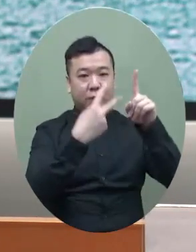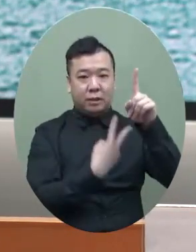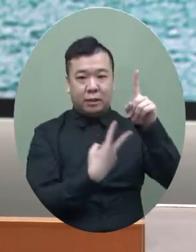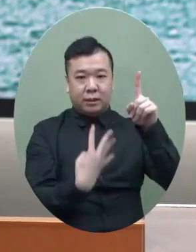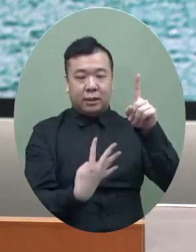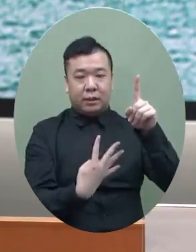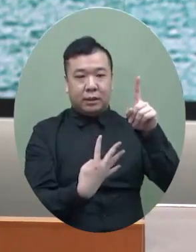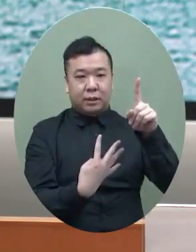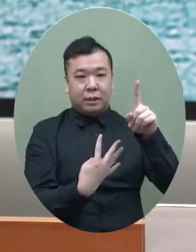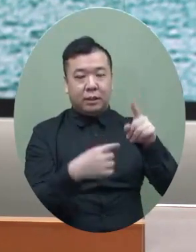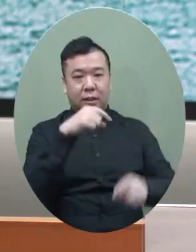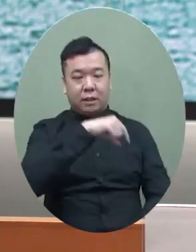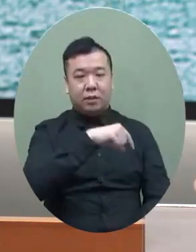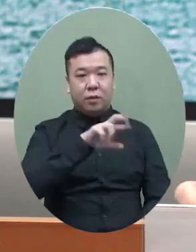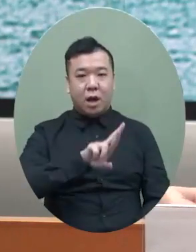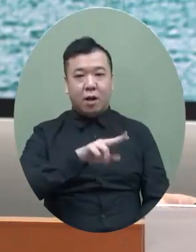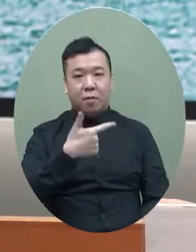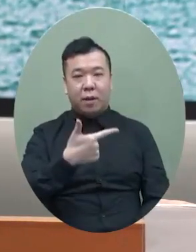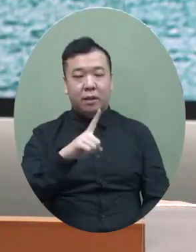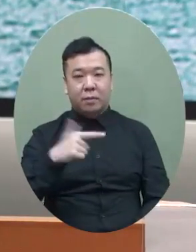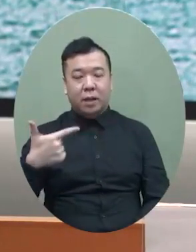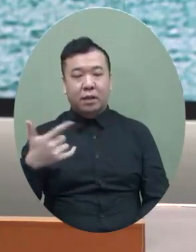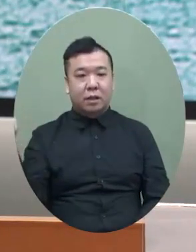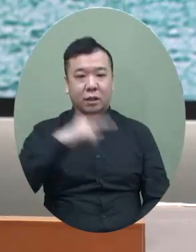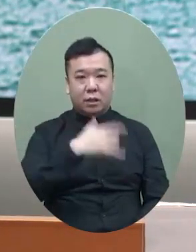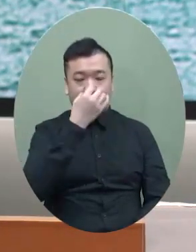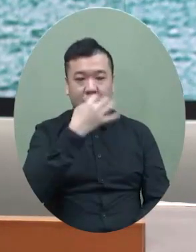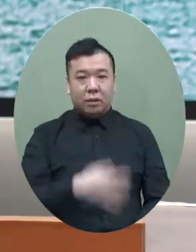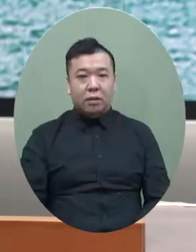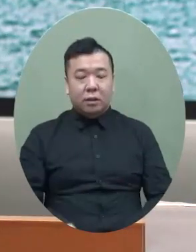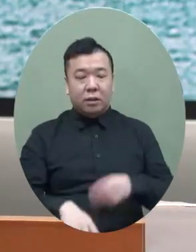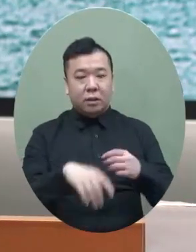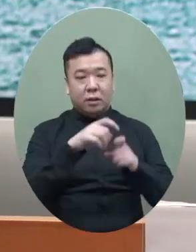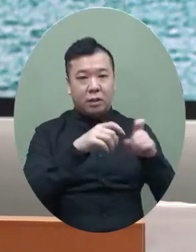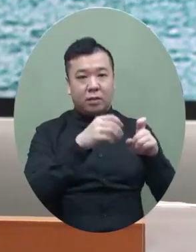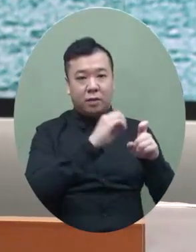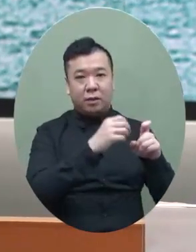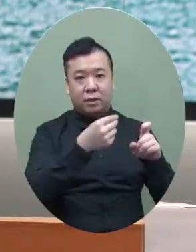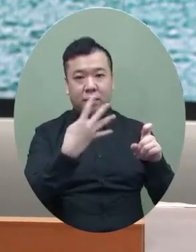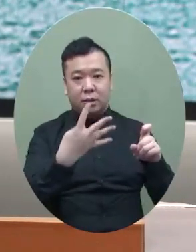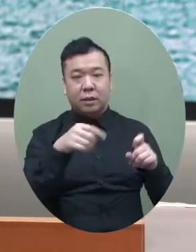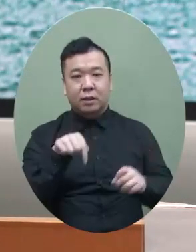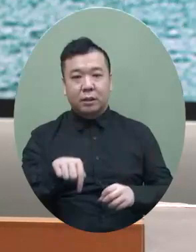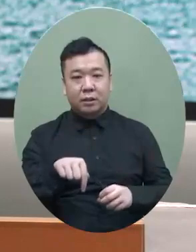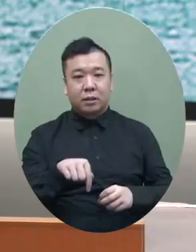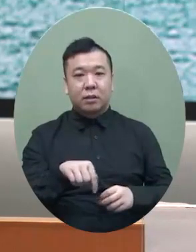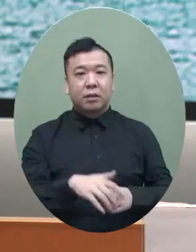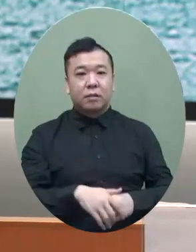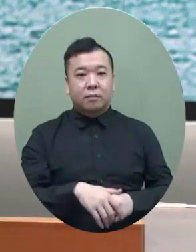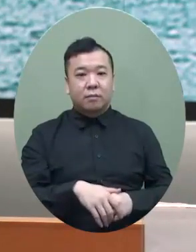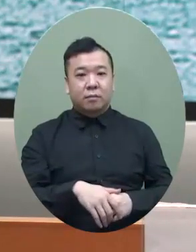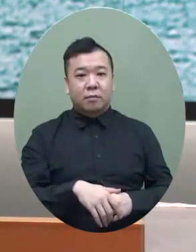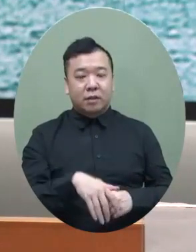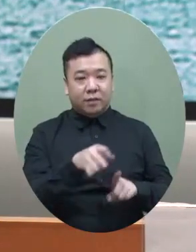12月24號係搭 QR818到港噶啦。跟住9074咧，就係喺拉塞俄比